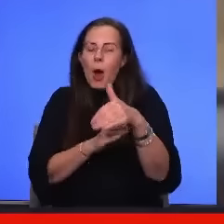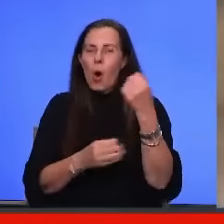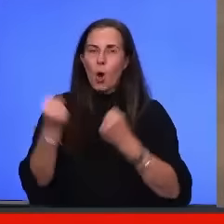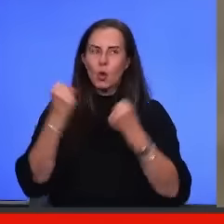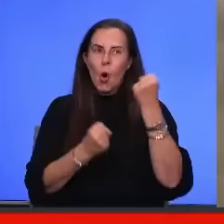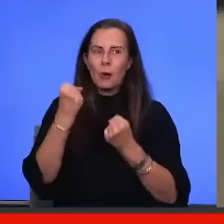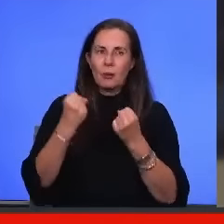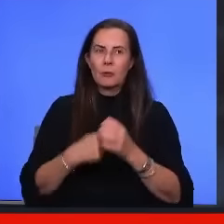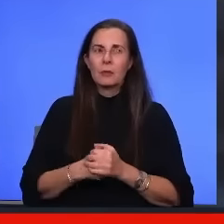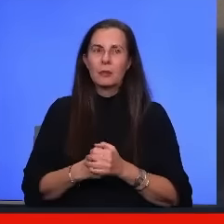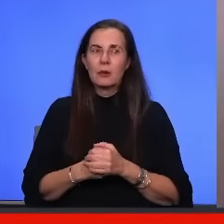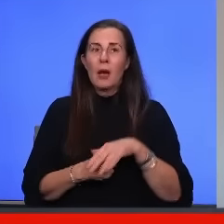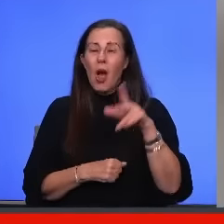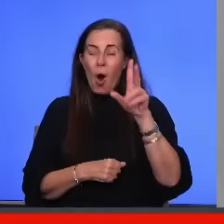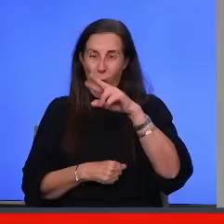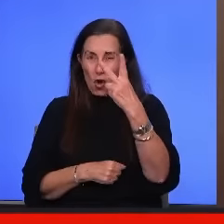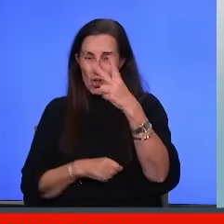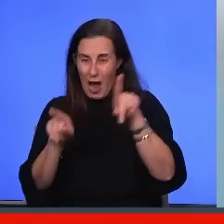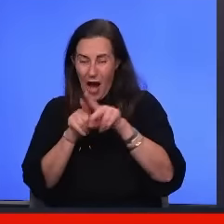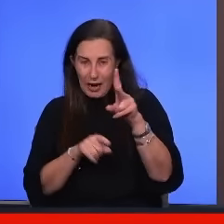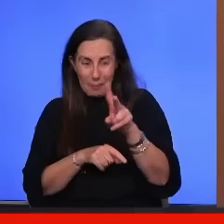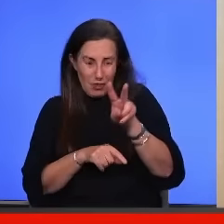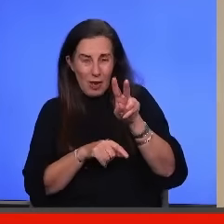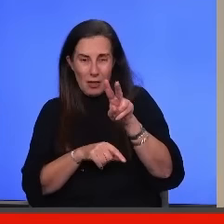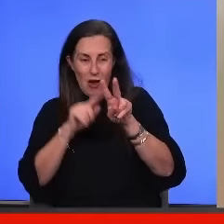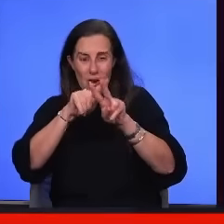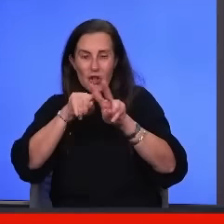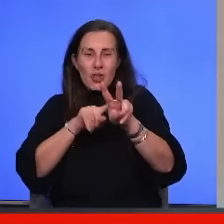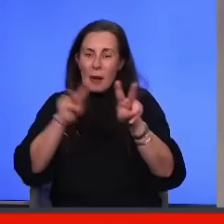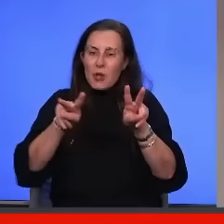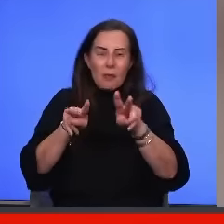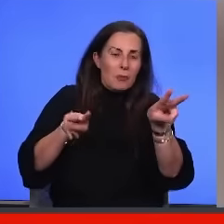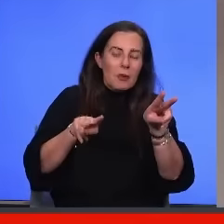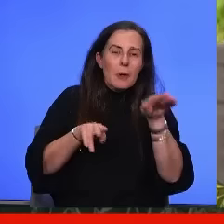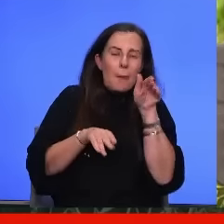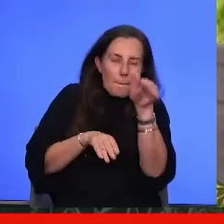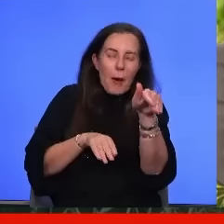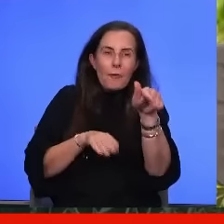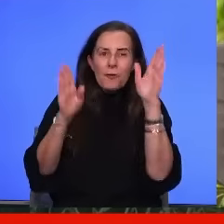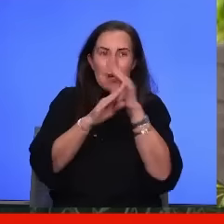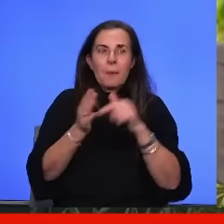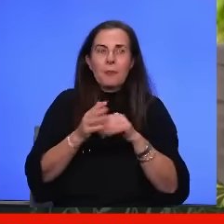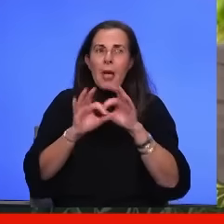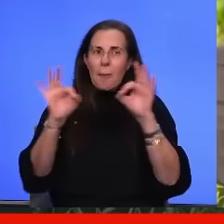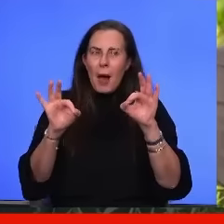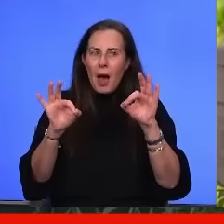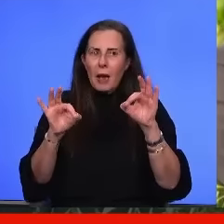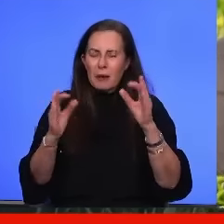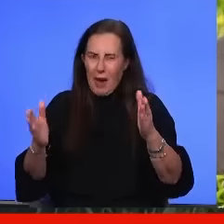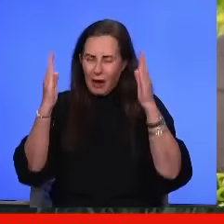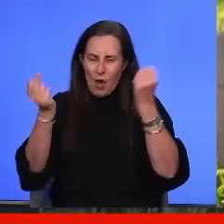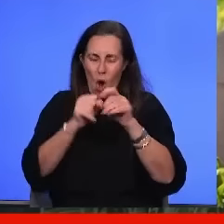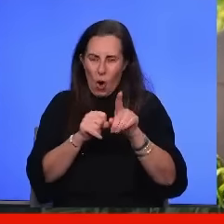רכב. זוג האחים הנוסף, יוחאי וגיגי, מצאו מחסה בין המחולות. אז בהתחלה היינו בין הקרוון